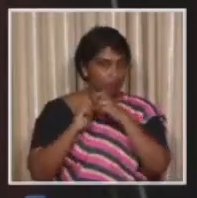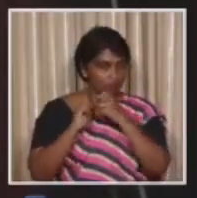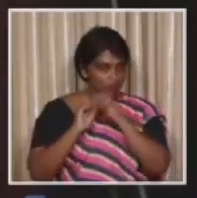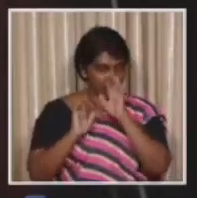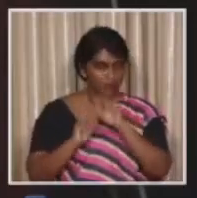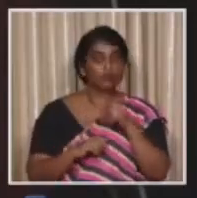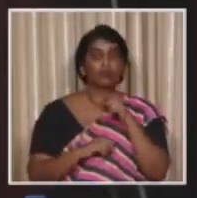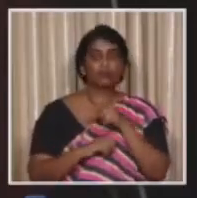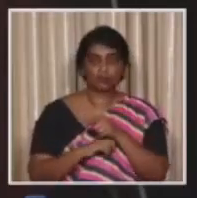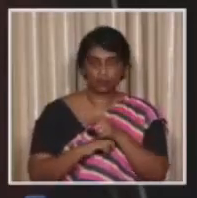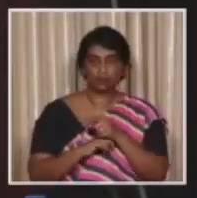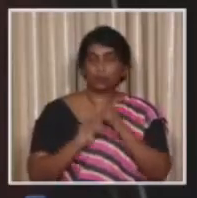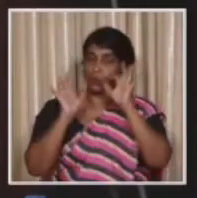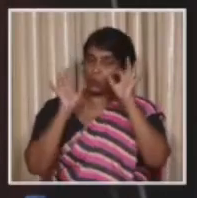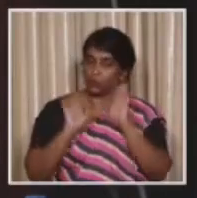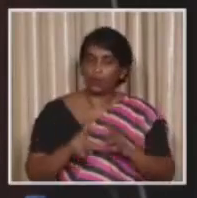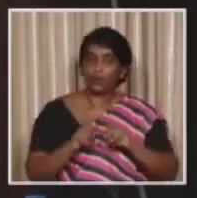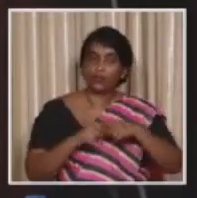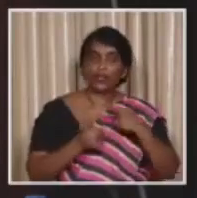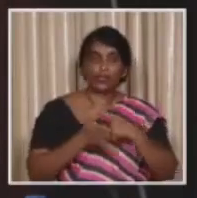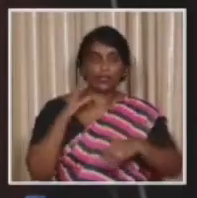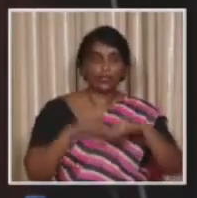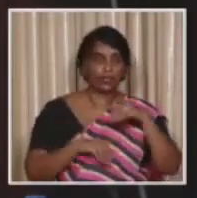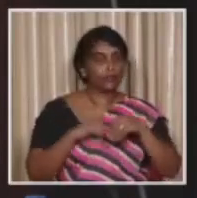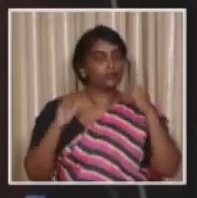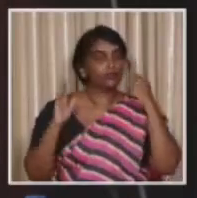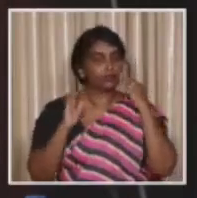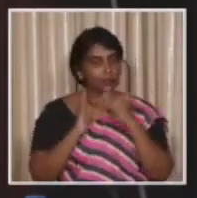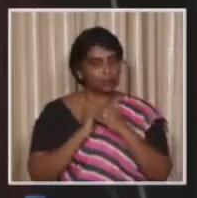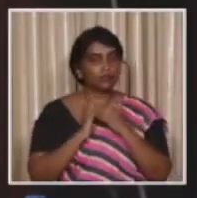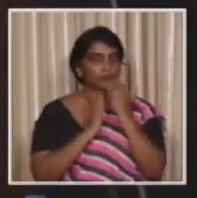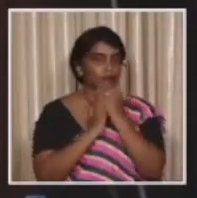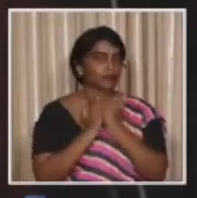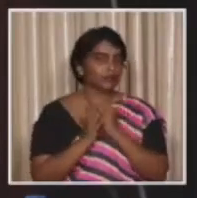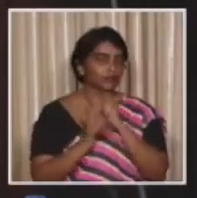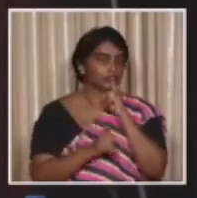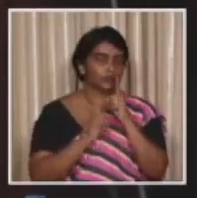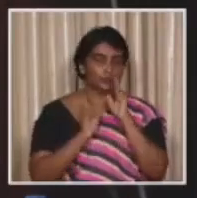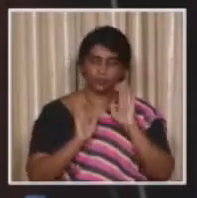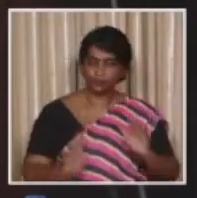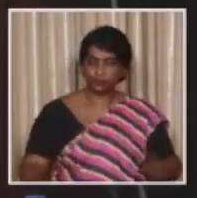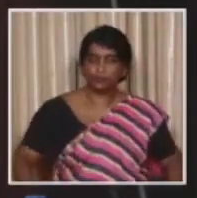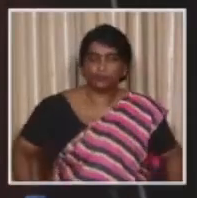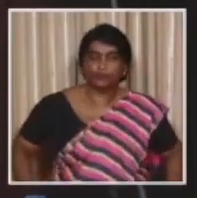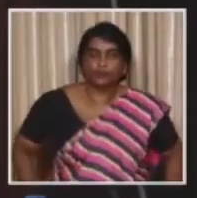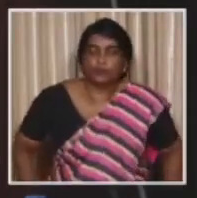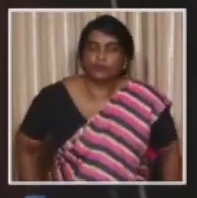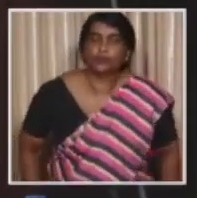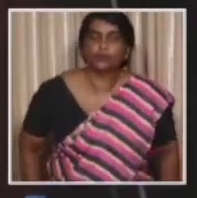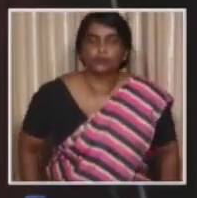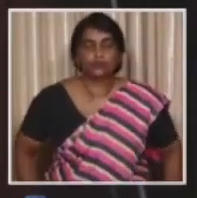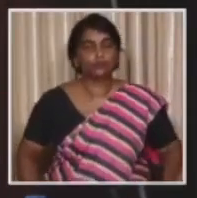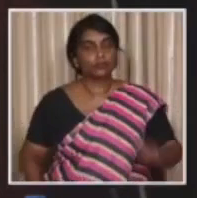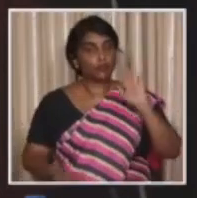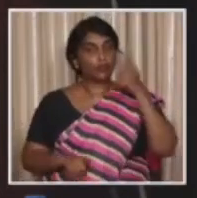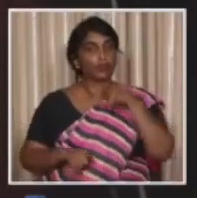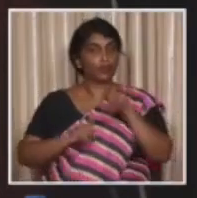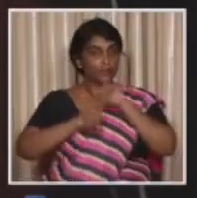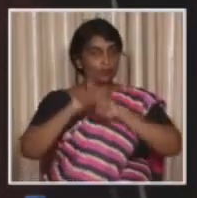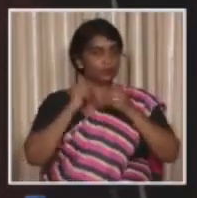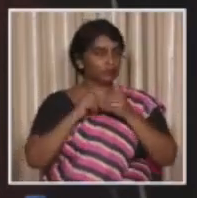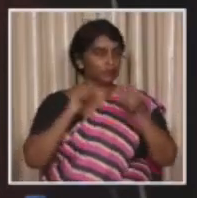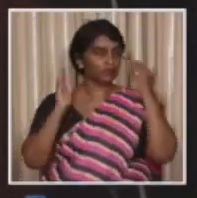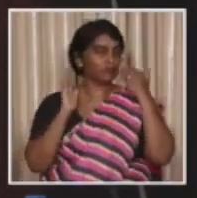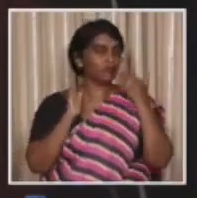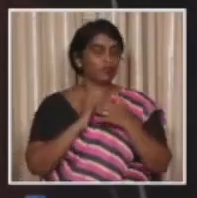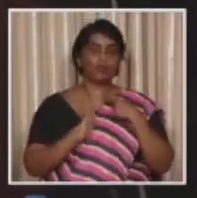නම් ඒවා නැතුව යම් දේශපාලන කාරණා සහ යම් කාරණා ප්‍රමාණයක් විතර කතා ගන්න බලාපොරොත්තු වෙනවා විශේෂයෙන්ම මේ කතා කරන කාරණාව සිද්ධ